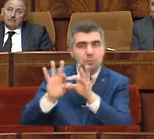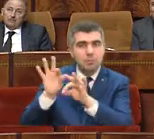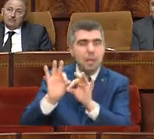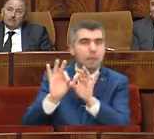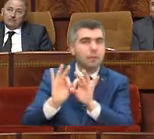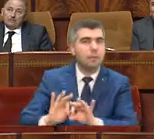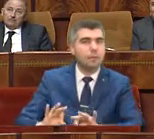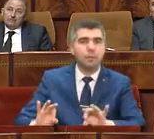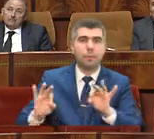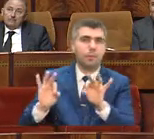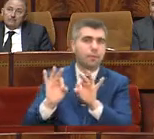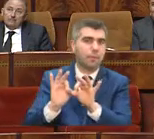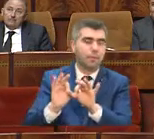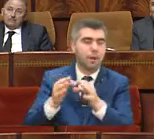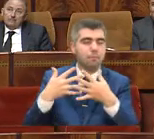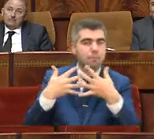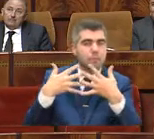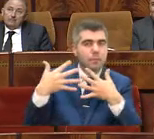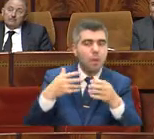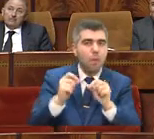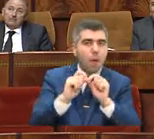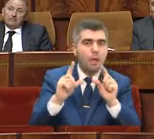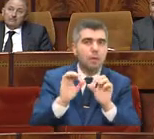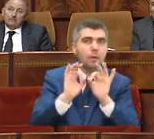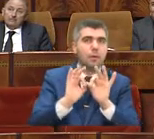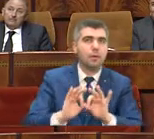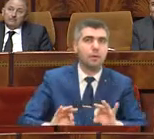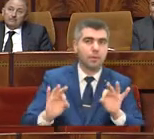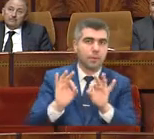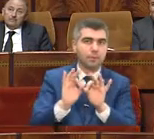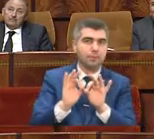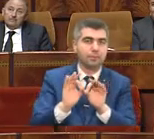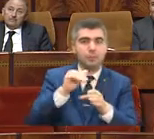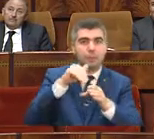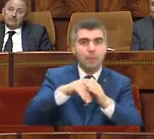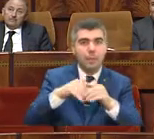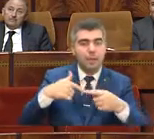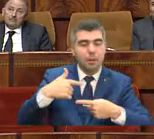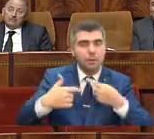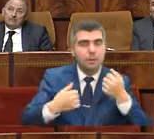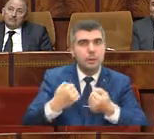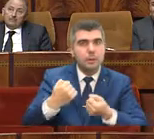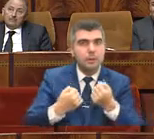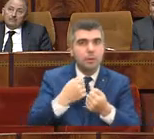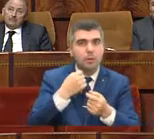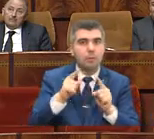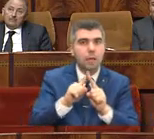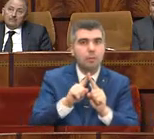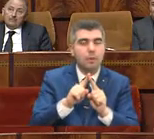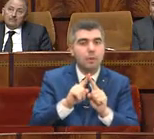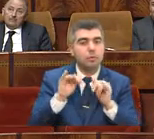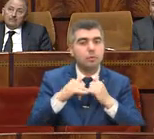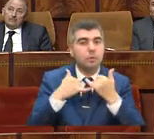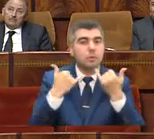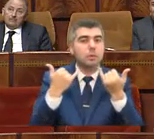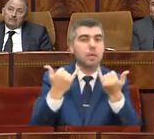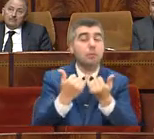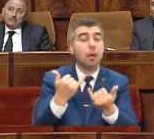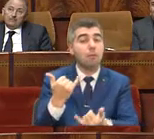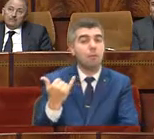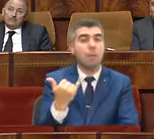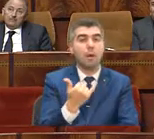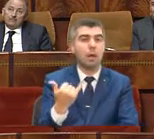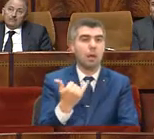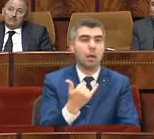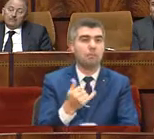غياب النجاعه والتيه وبئس المصير. احنا كفريق الاصاله والمعاصره سنطالب بلجنه لتقصي الحقائق، لان هذا الشيء